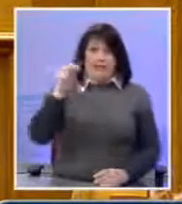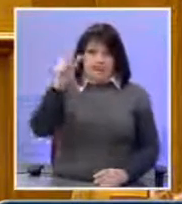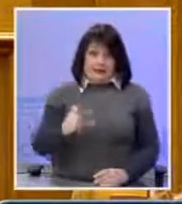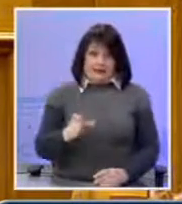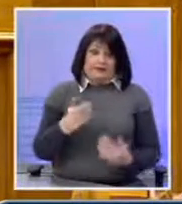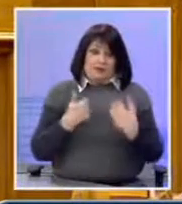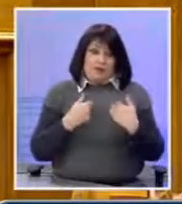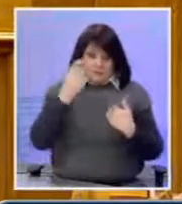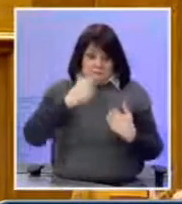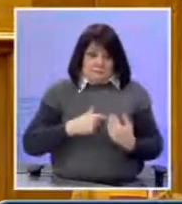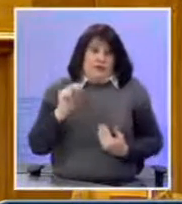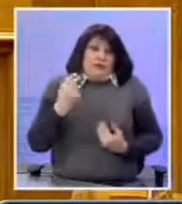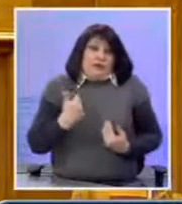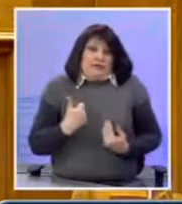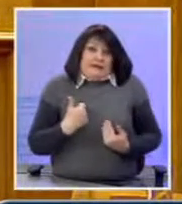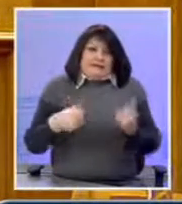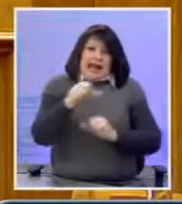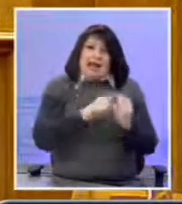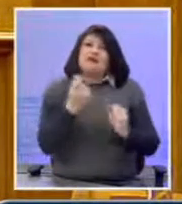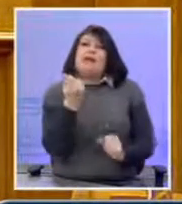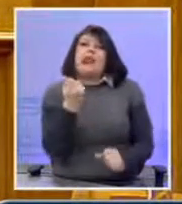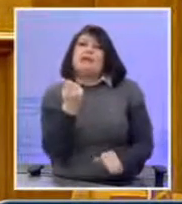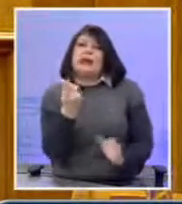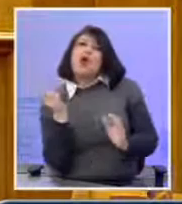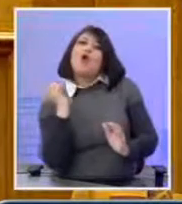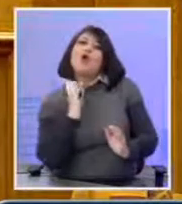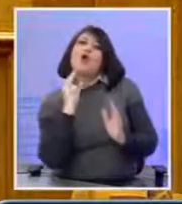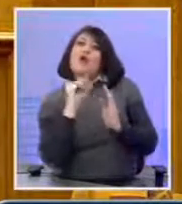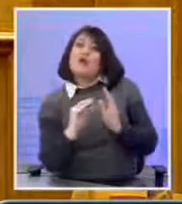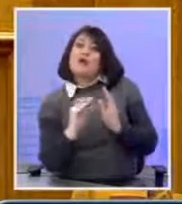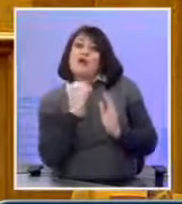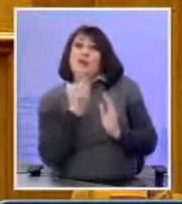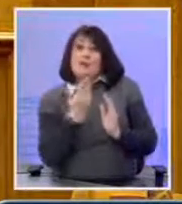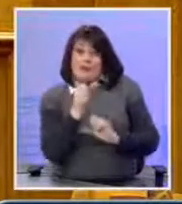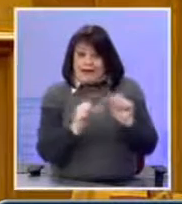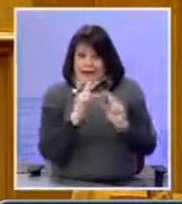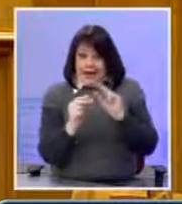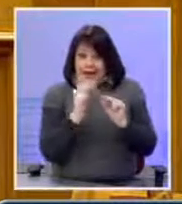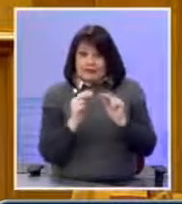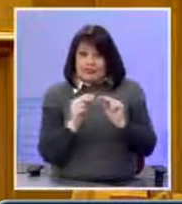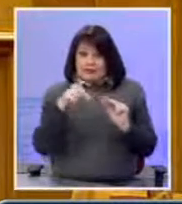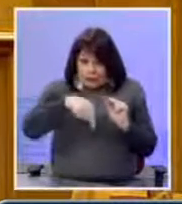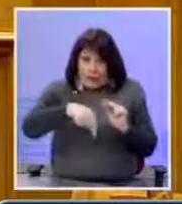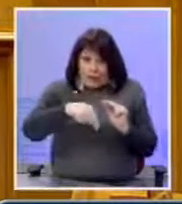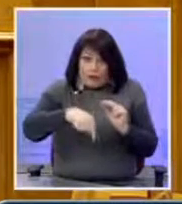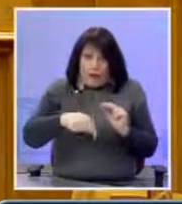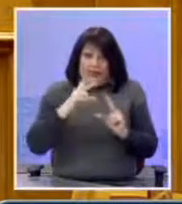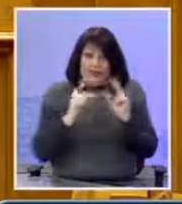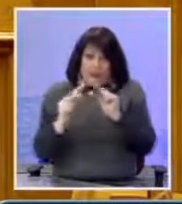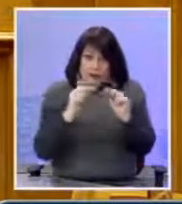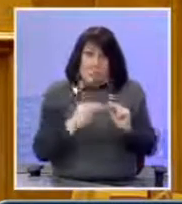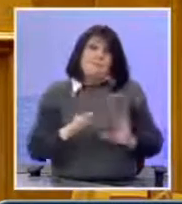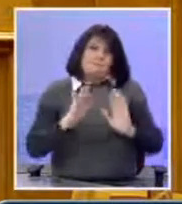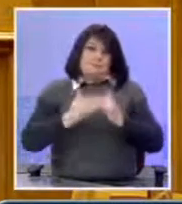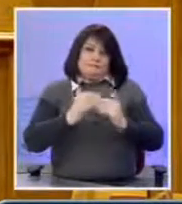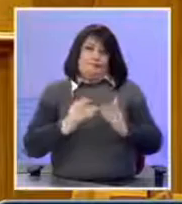είμαι βουλευτής, για να αλλάξει κάποιο ποσό, αυτό δεν μπορεί να γίνει λόγω της διαδικασίας συζήτησης και ψήφισης του προϋπολογισμού. Νομίζω λοιπόν ότι